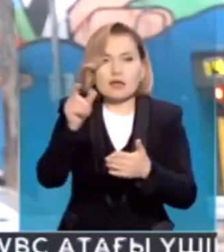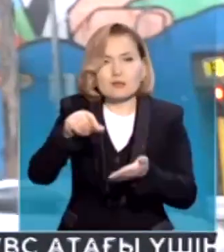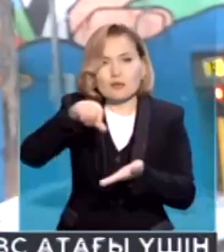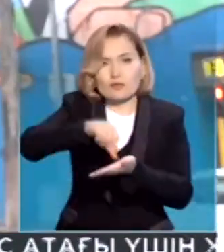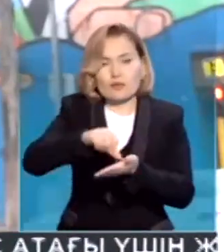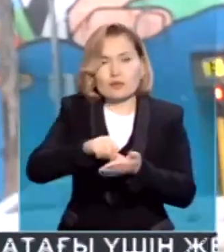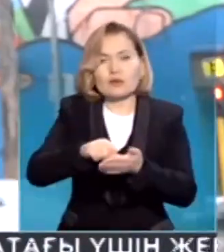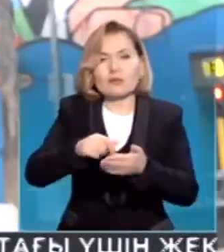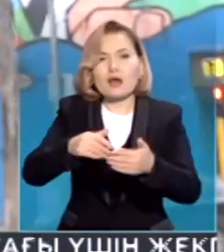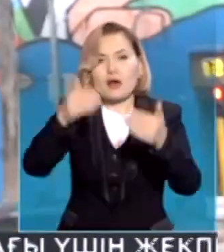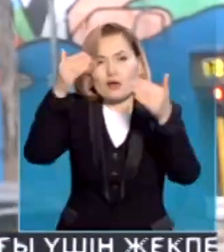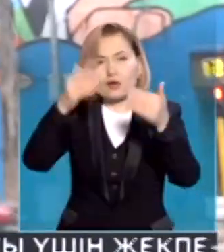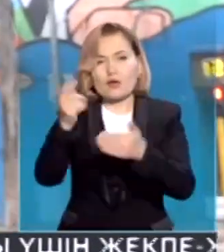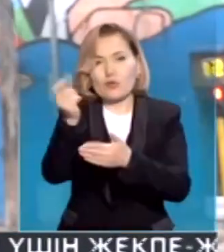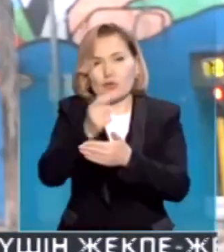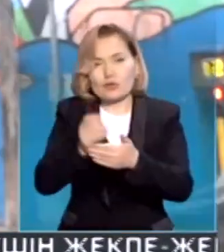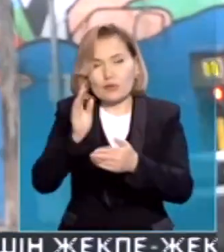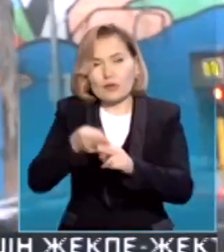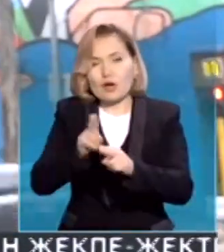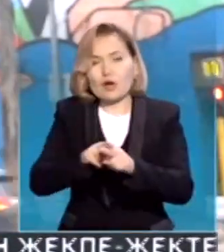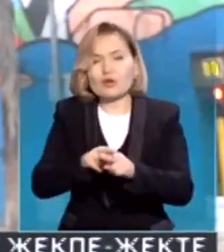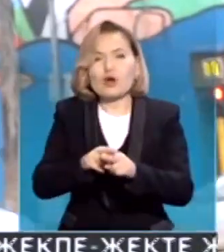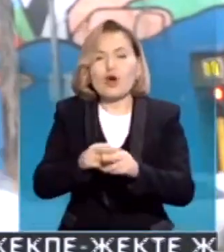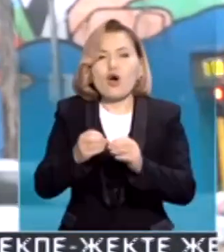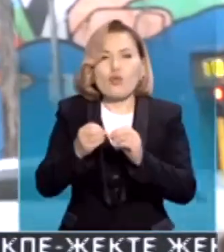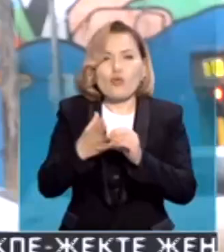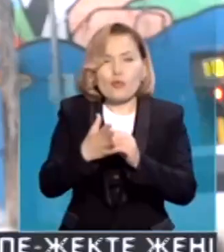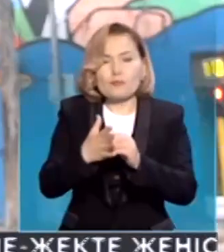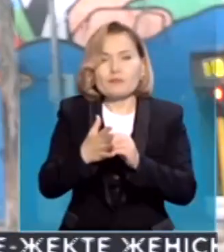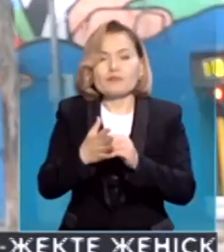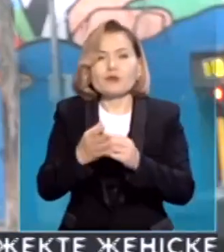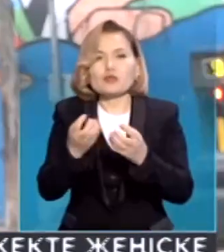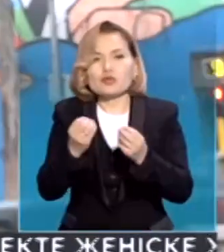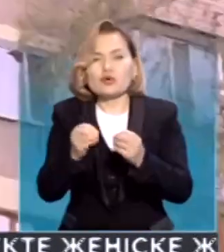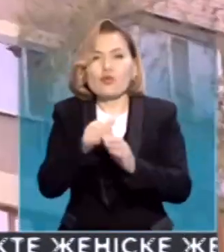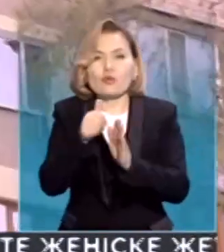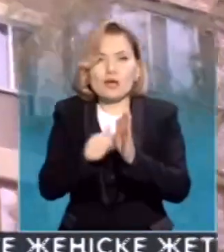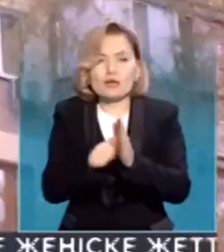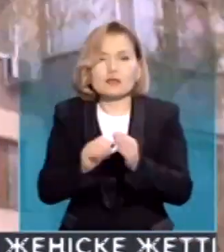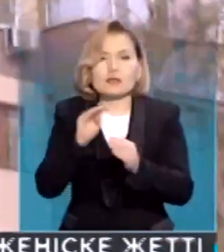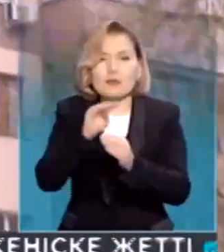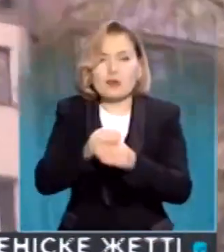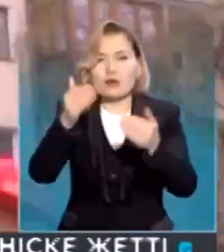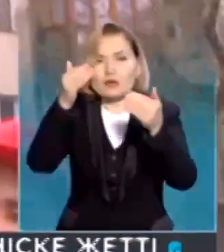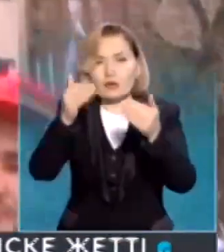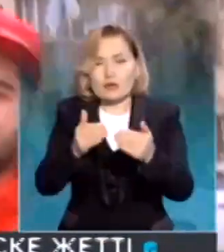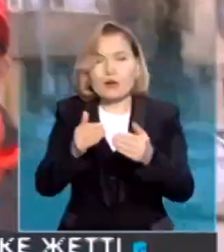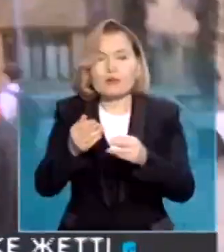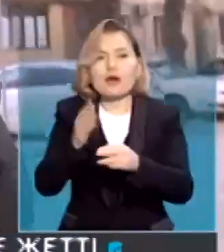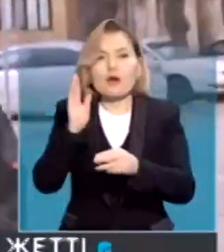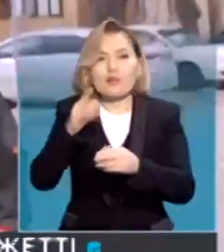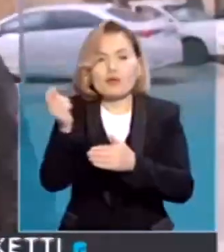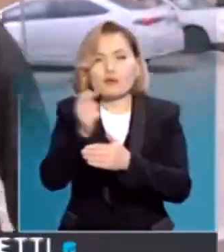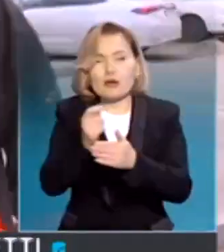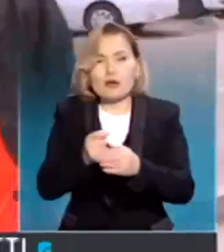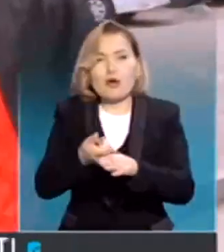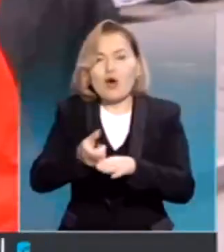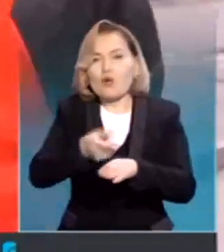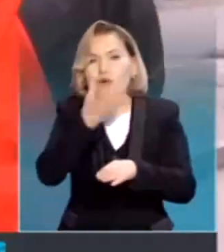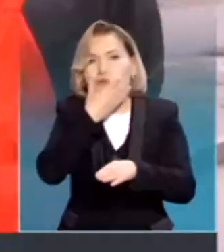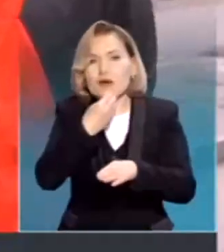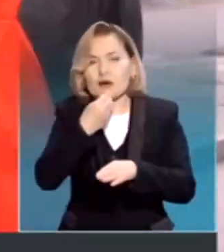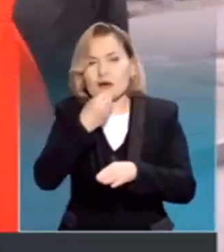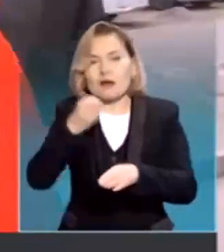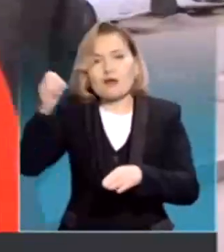қосылады. Және де оның аясында 10-15 мурал салуды біз жоспарлаймыз. Әрқашан күн сөнбесін деп аталатын әдемі